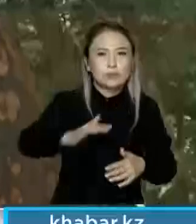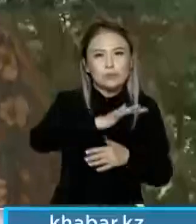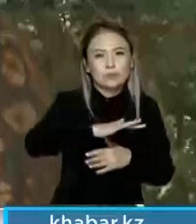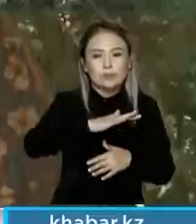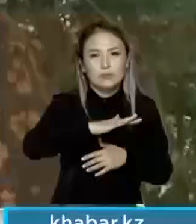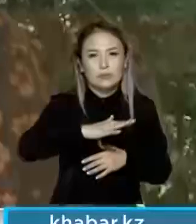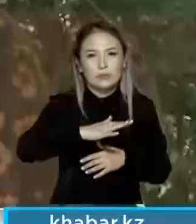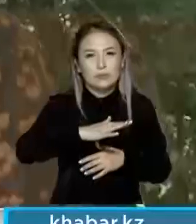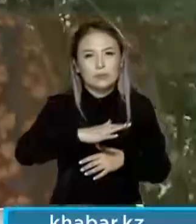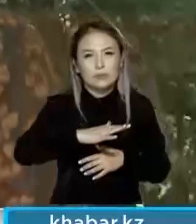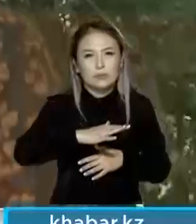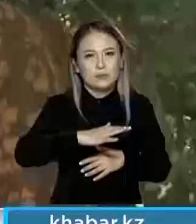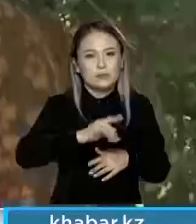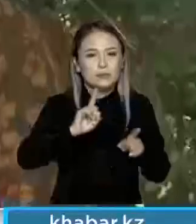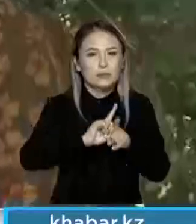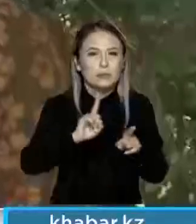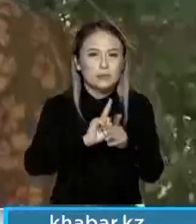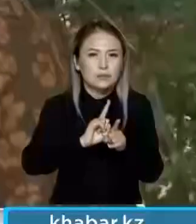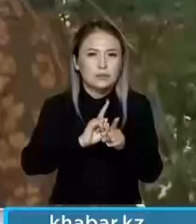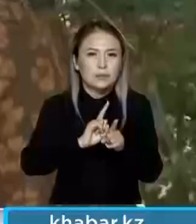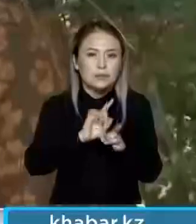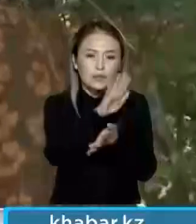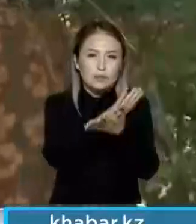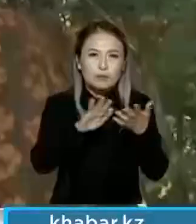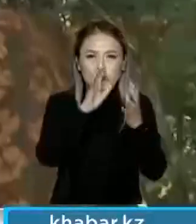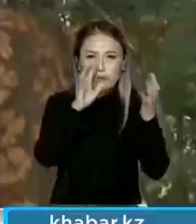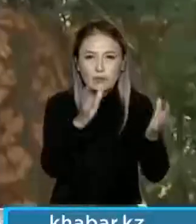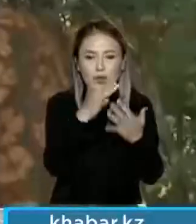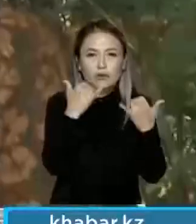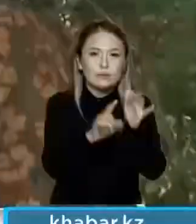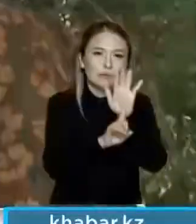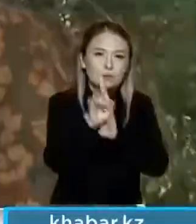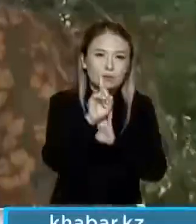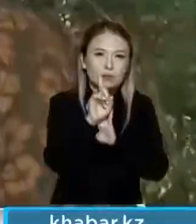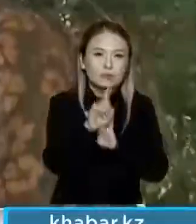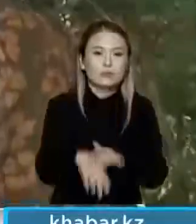осы біздің Кеңгірдің бойын таза ұстау қазіргі біздің басты мақсатымыз.